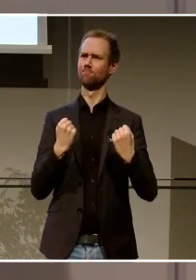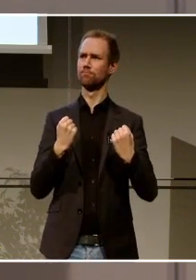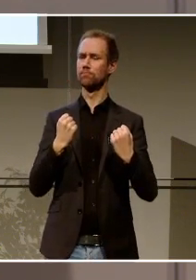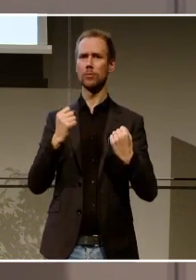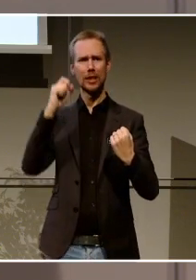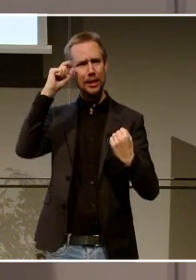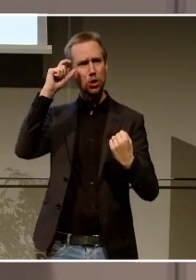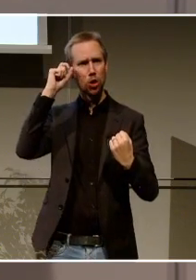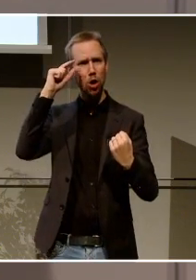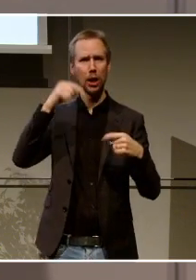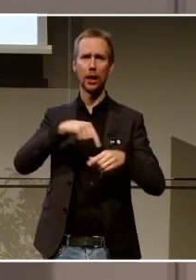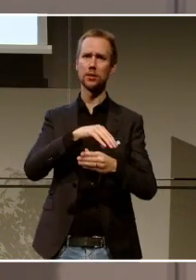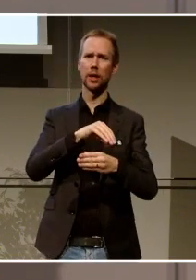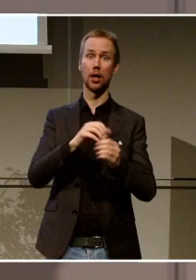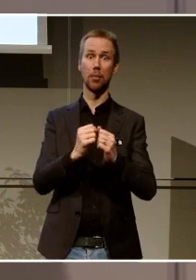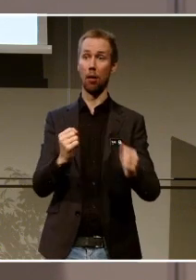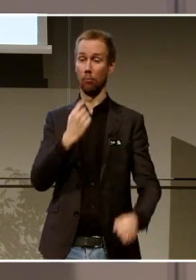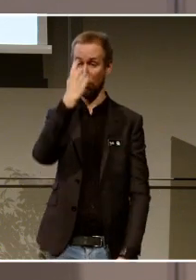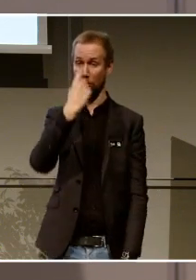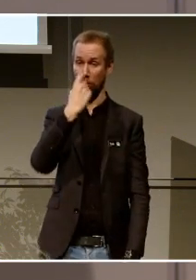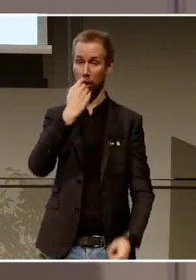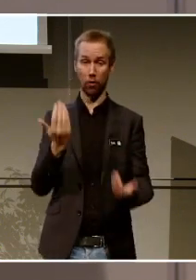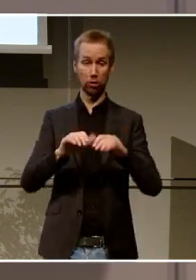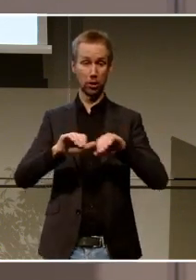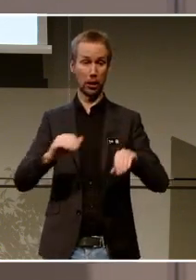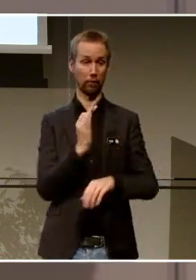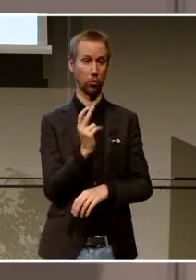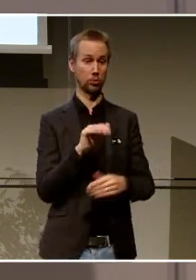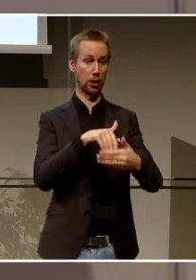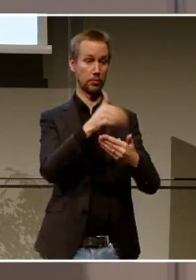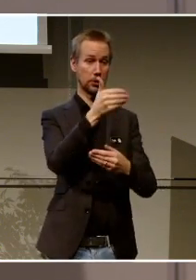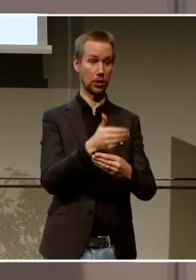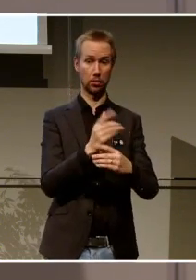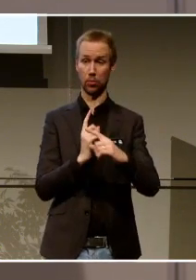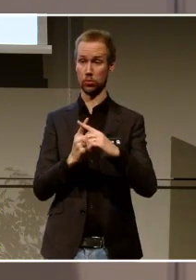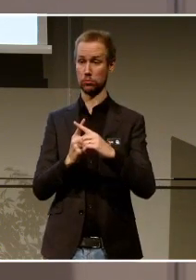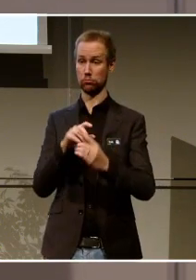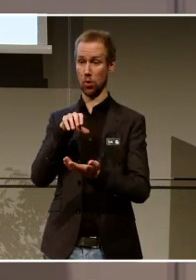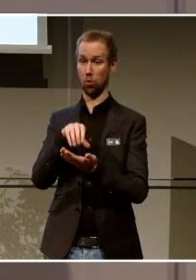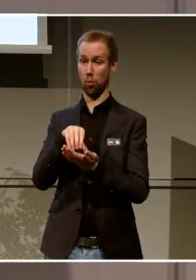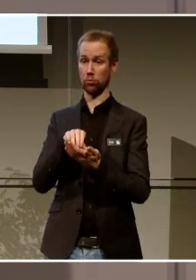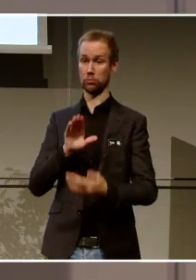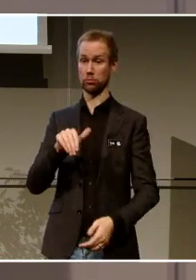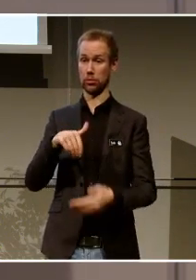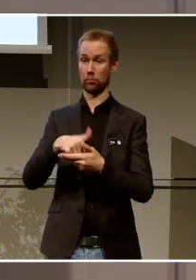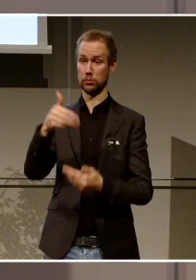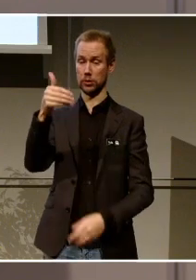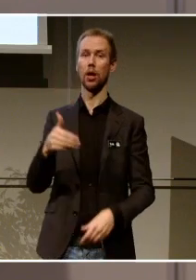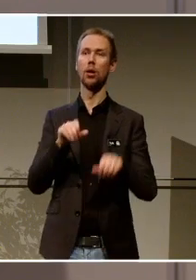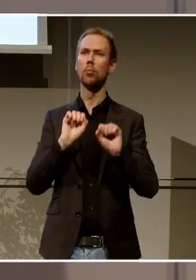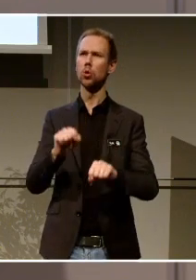som inte har någon aning om vad det är för skillnad på Försäkringskassans hemsida och en kommunal hemsida. Man behöver också